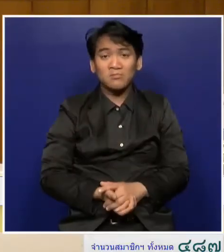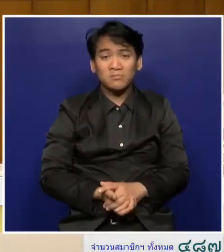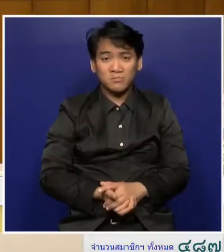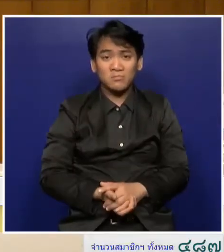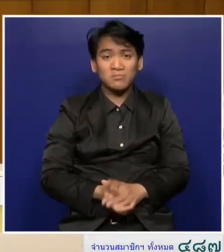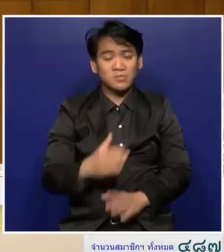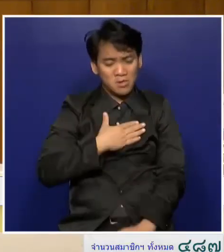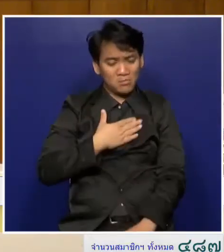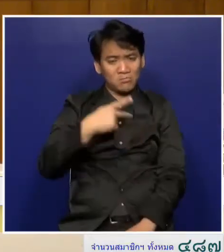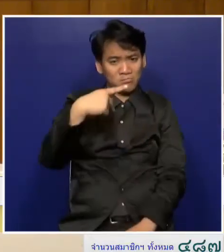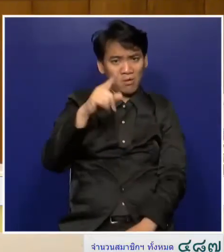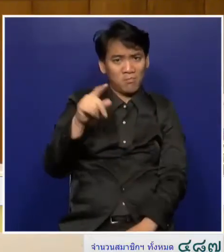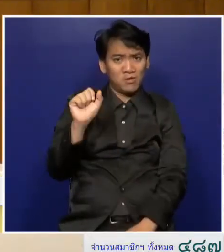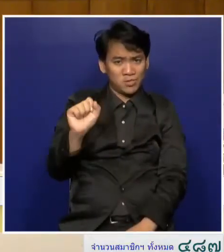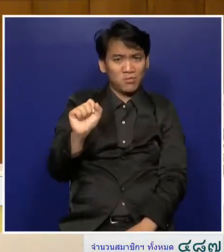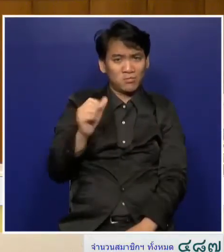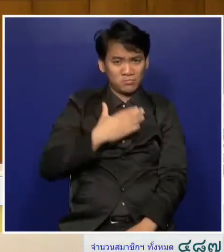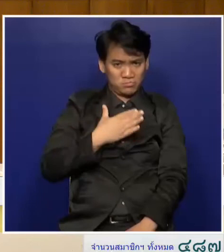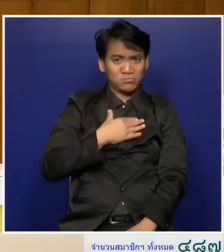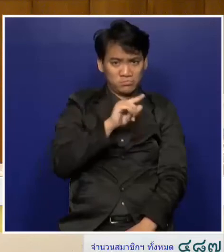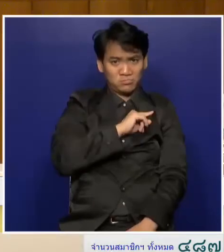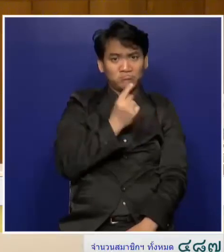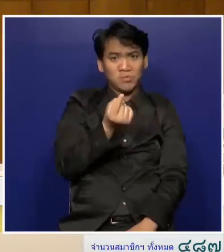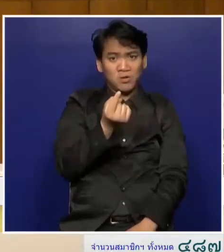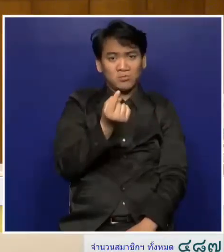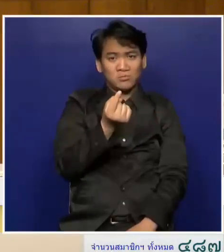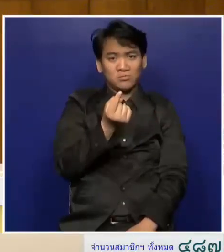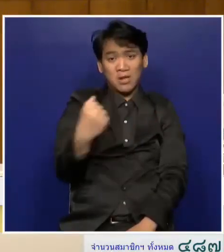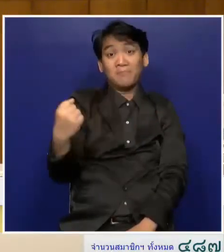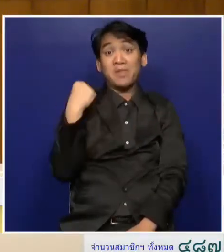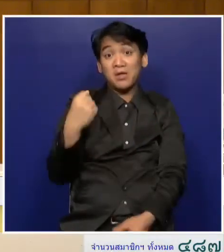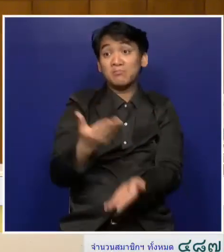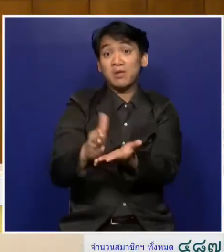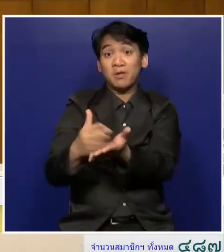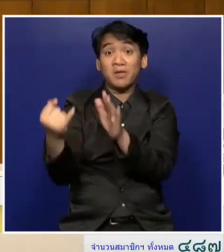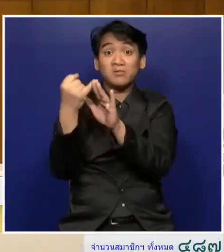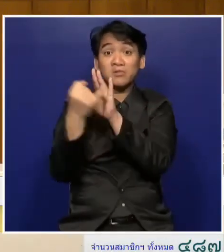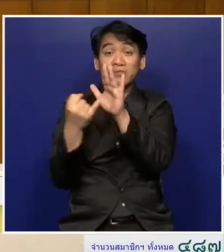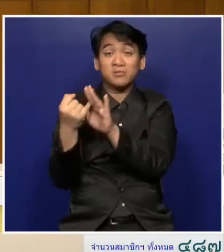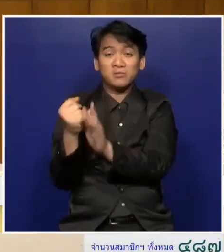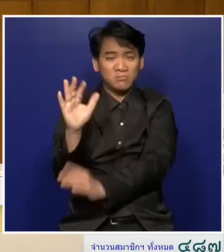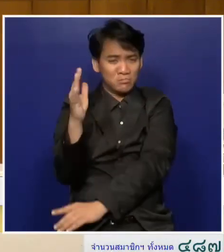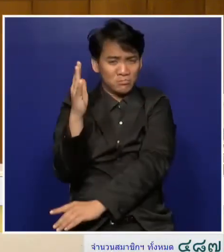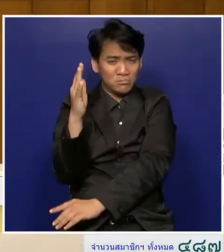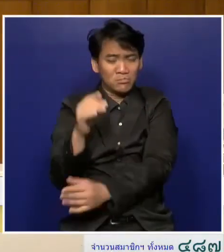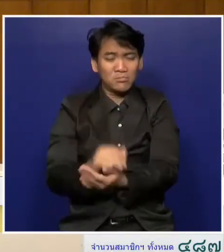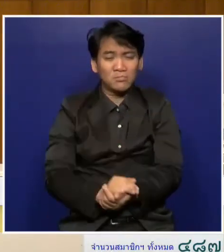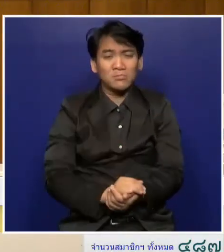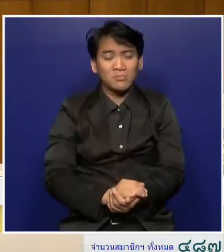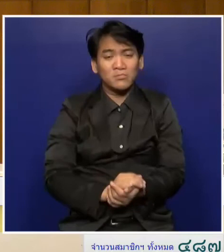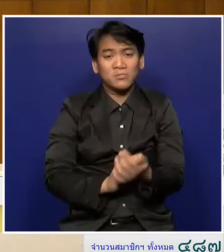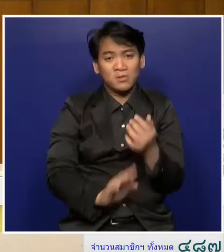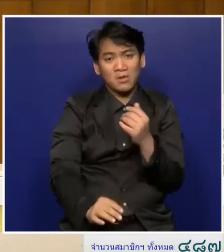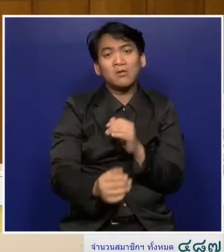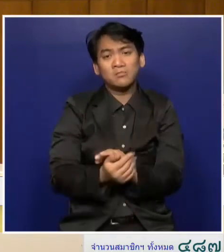ได้ดังนั้นในประมวลกษหมาย superpower kinี่ผมเป็นกรรศการอยด้วยมีการแก้ไขครัมีการบอกวใหมอบ